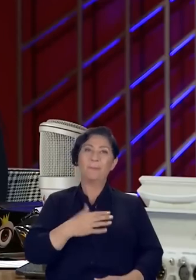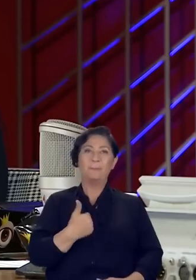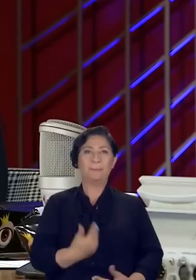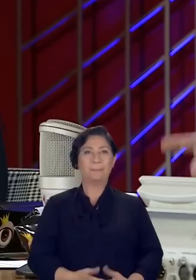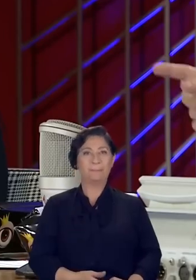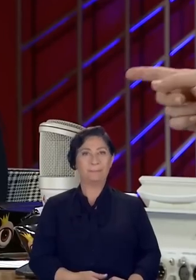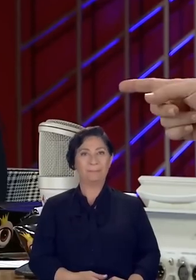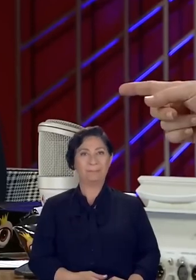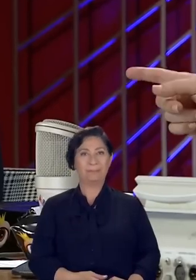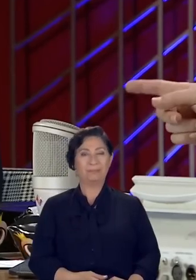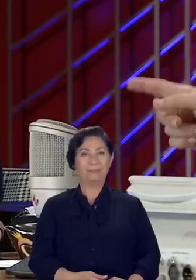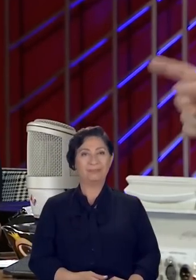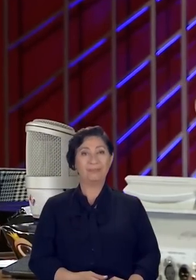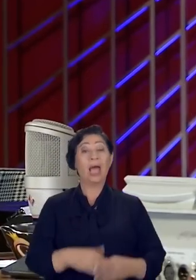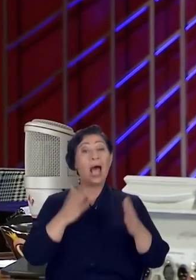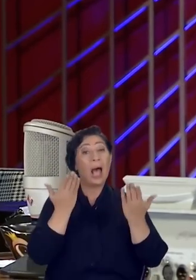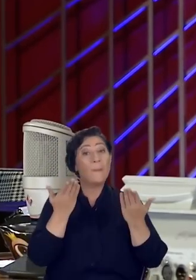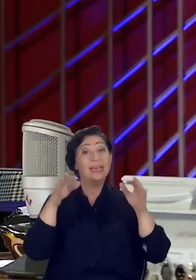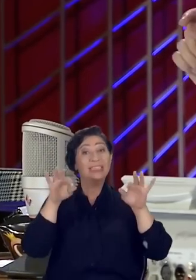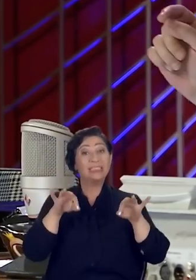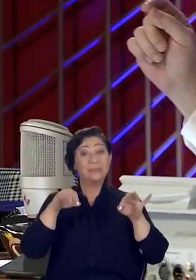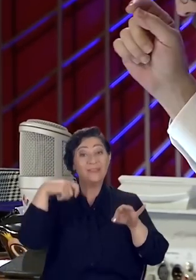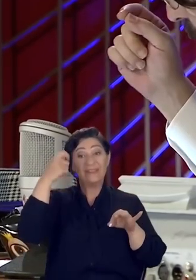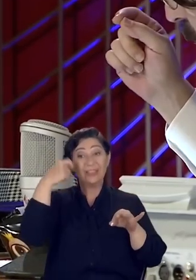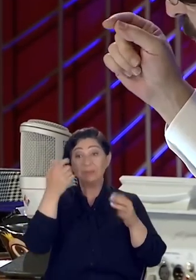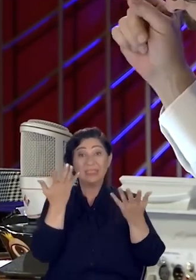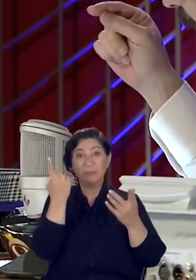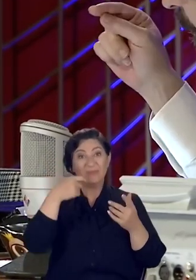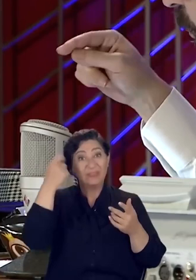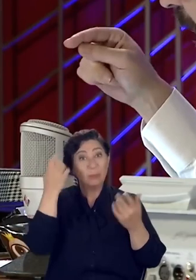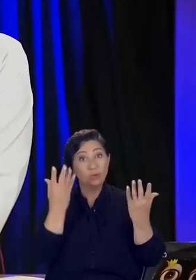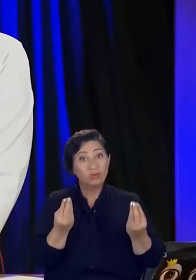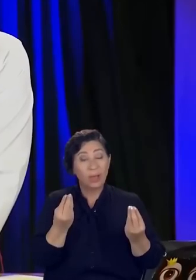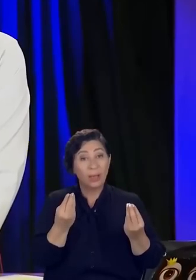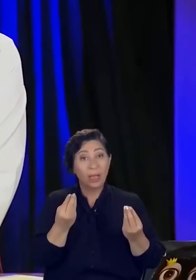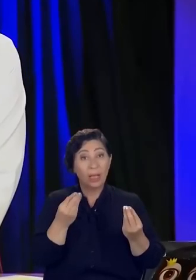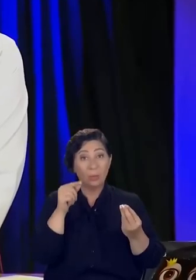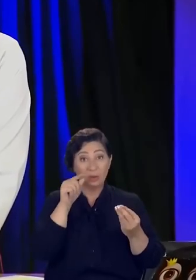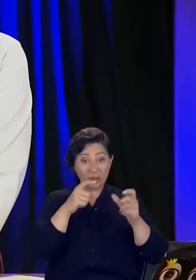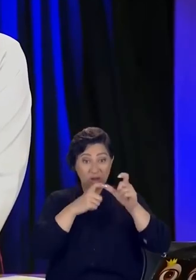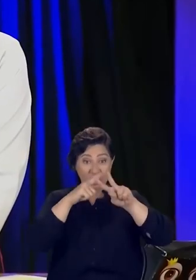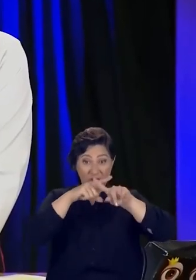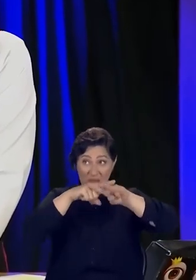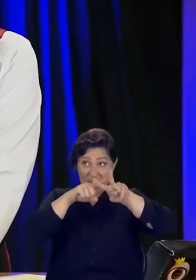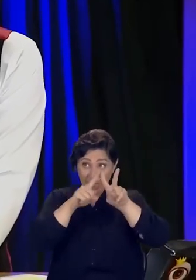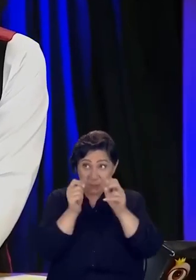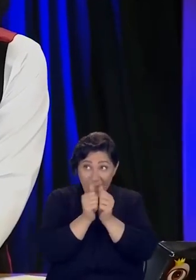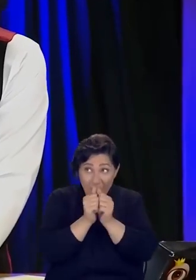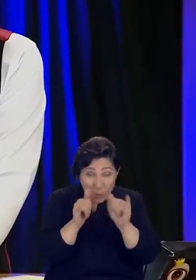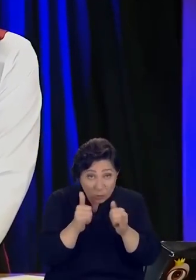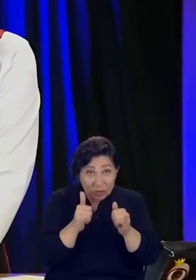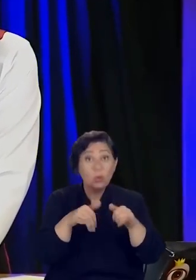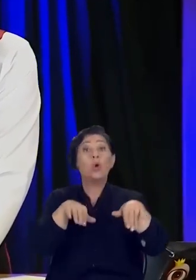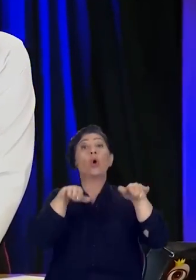isterim. Ama şimdi asıl film nasıl bir film olacak? Yani burada Şahan'la beraber mi oynayacaksınız